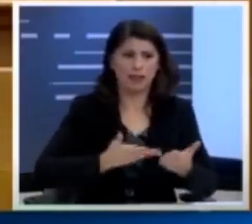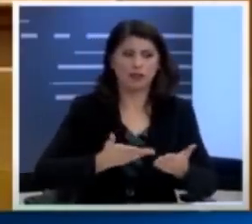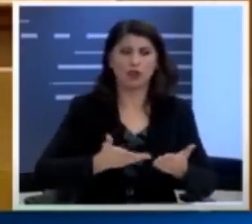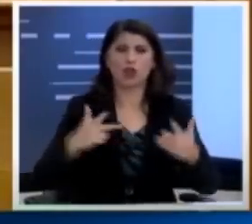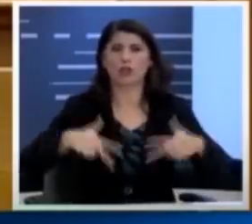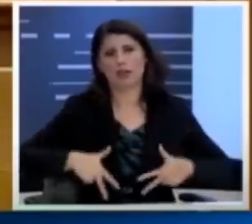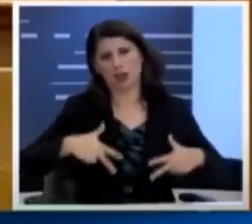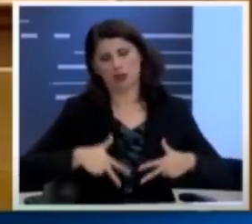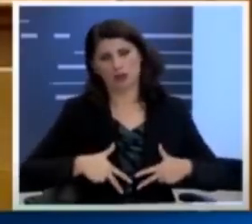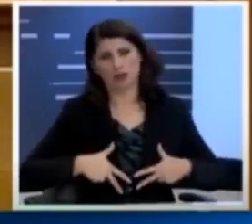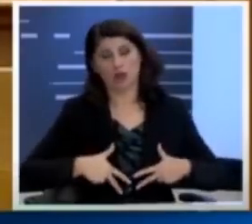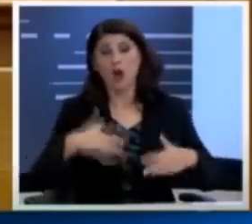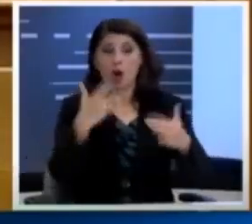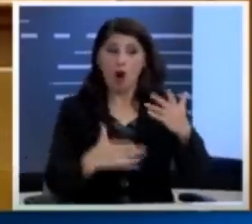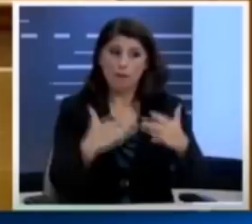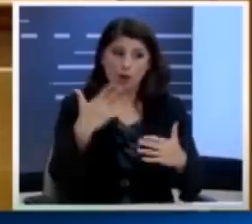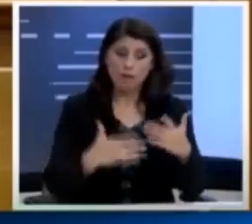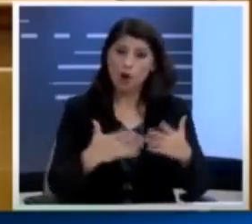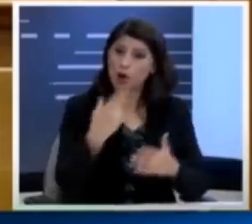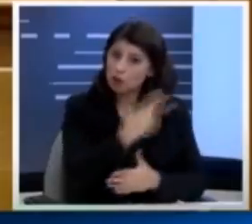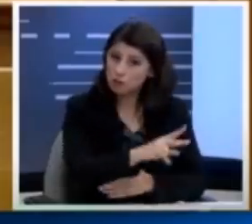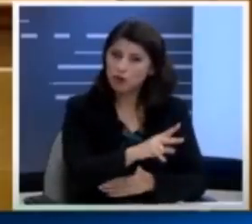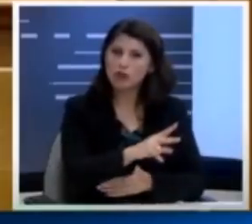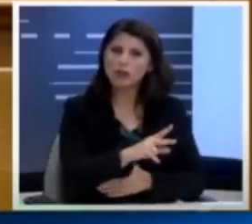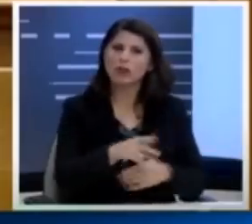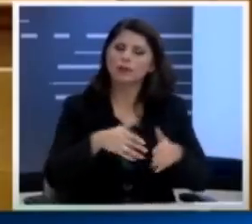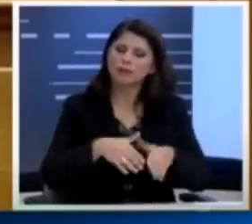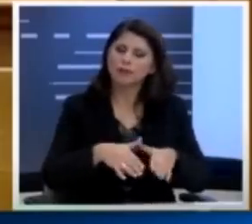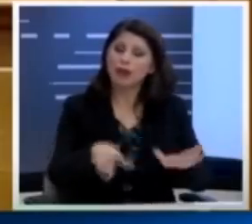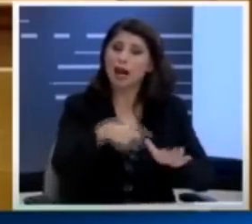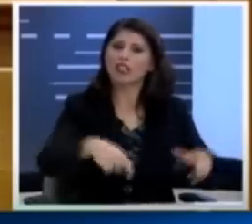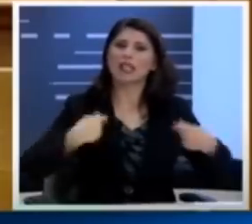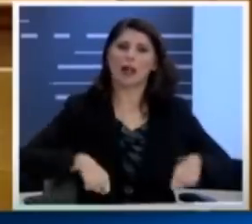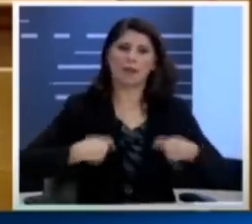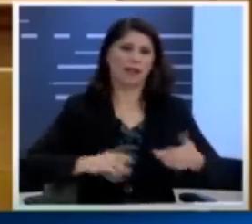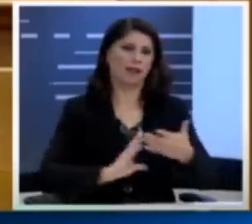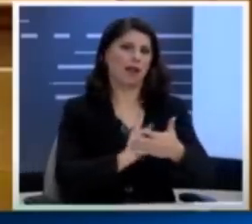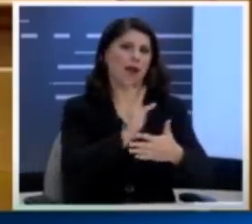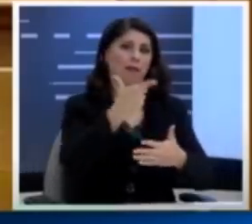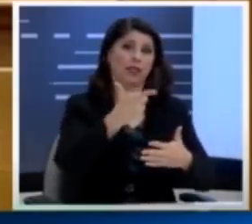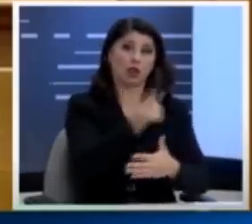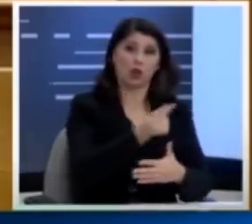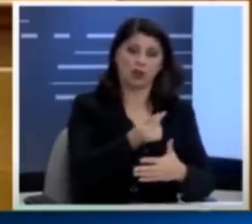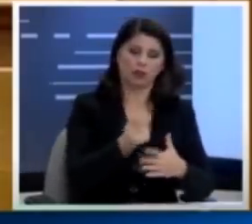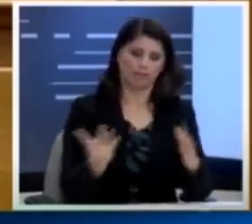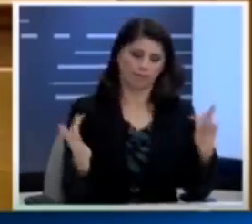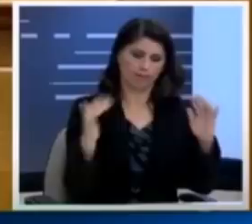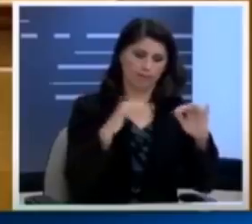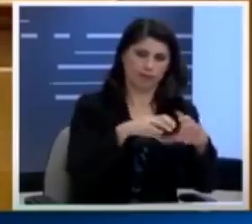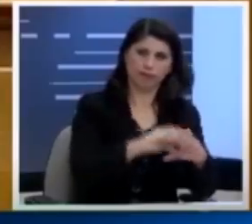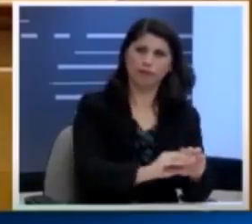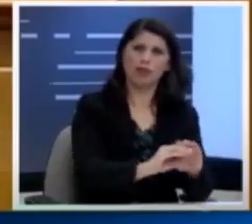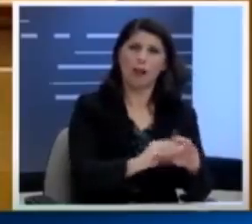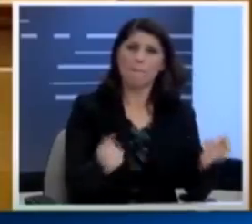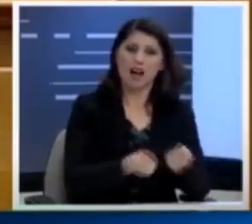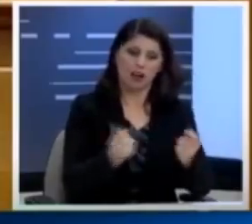των κυβερνώντων. Ο προϋπολογισμός σας προωθεί αυτή την καπιταλιστική ανάπτυξη, τη συγκέντρωση συνεχώς